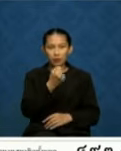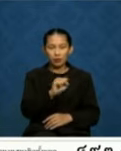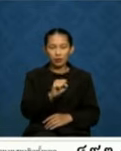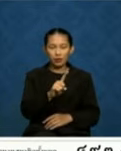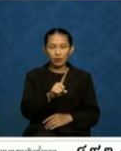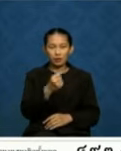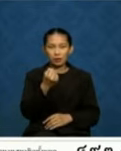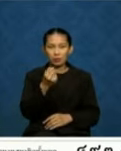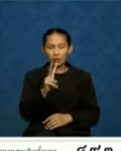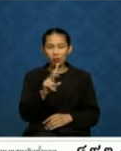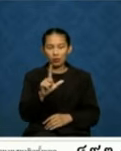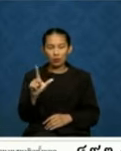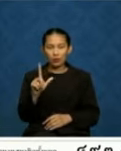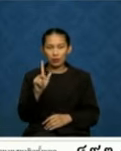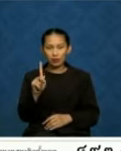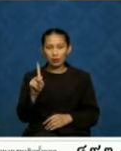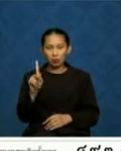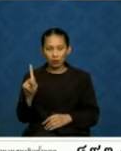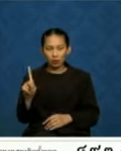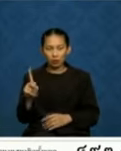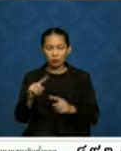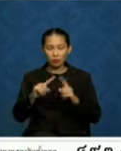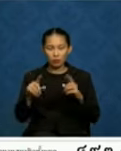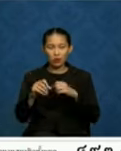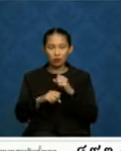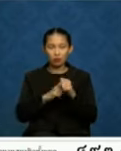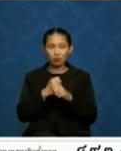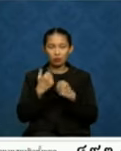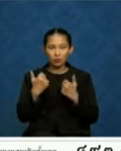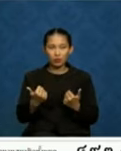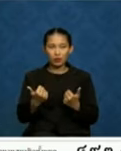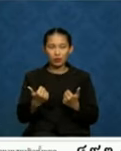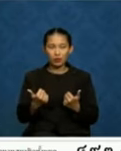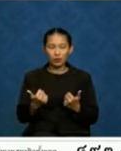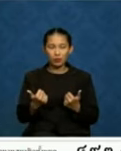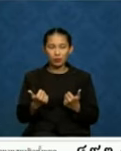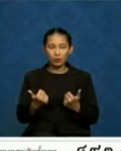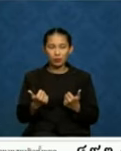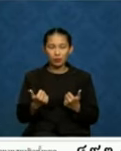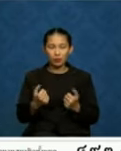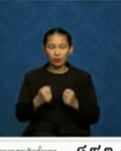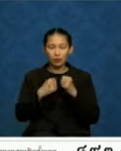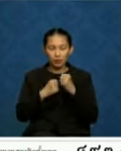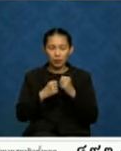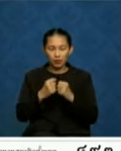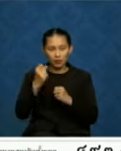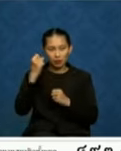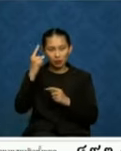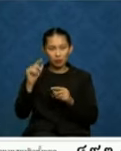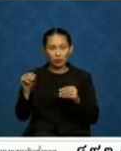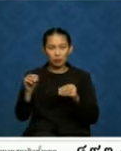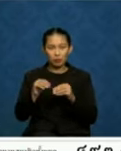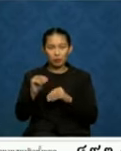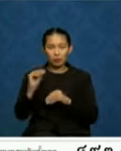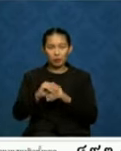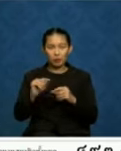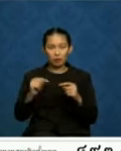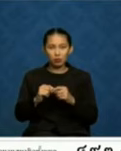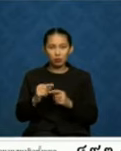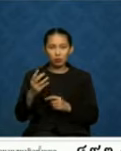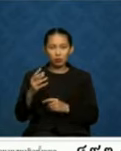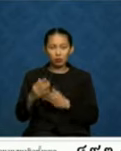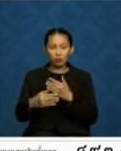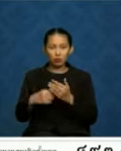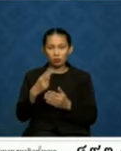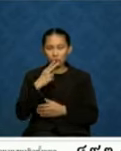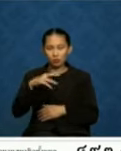ครับกิโลกรัมปีนี้นะครับหลังจากที่เราได้พยายามทำความเข้าใจกับการยาสูบแต่ที่สุดการยาสูบ